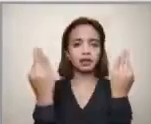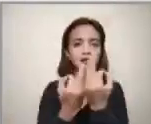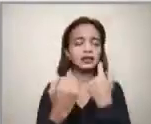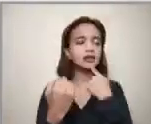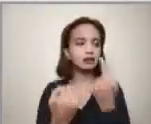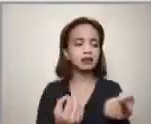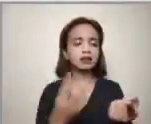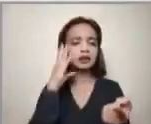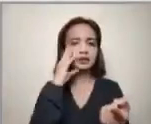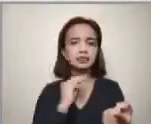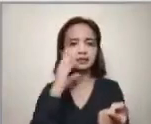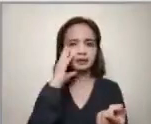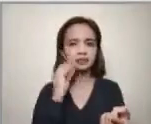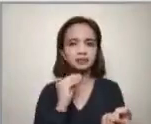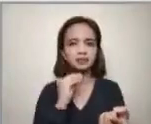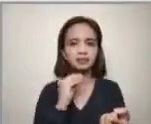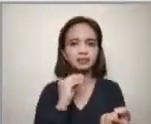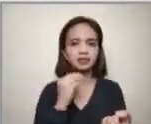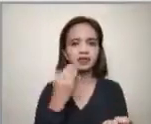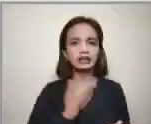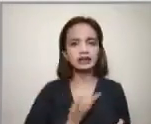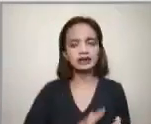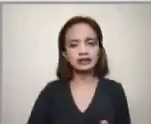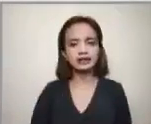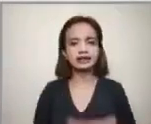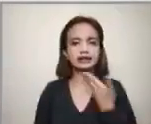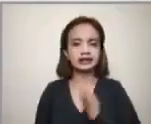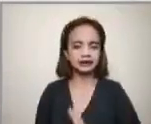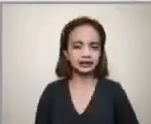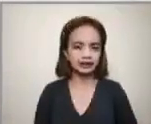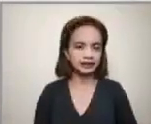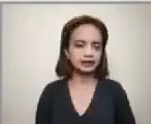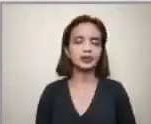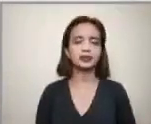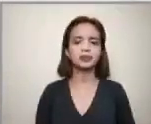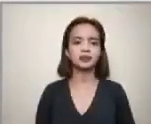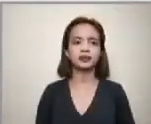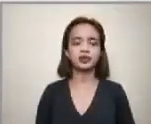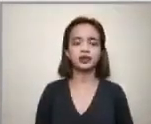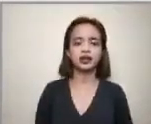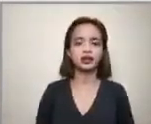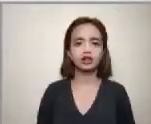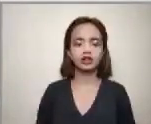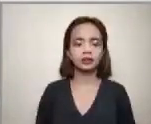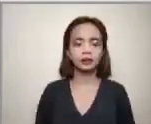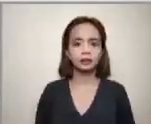ng involuntary hunger ng at least isang beses sa nakalipas na 3 buwan.